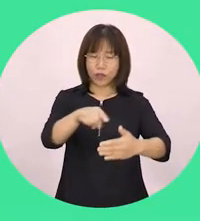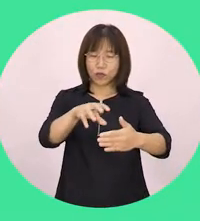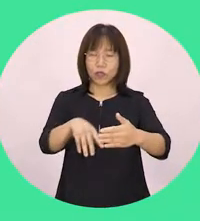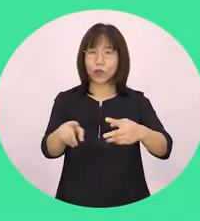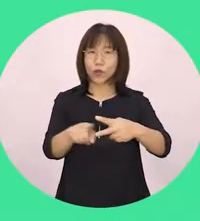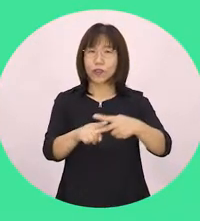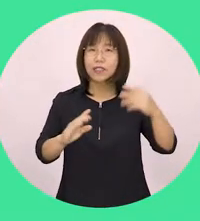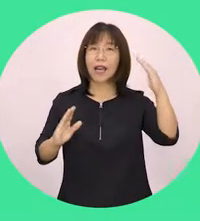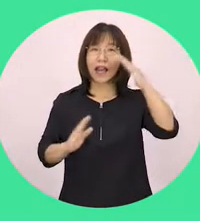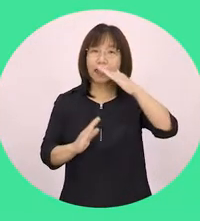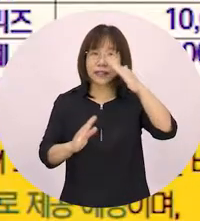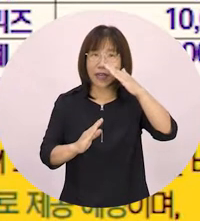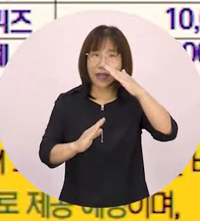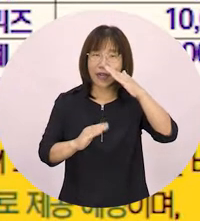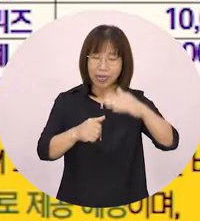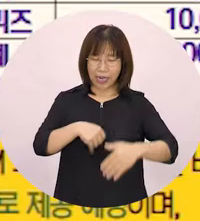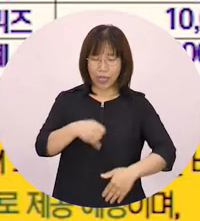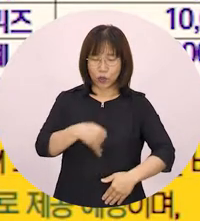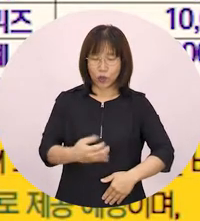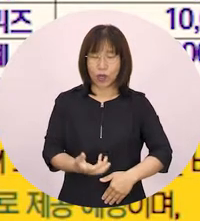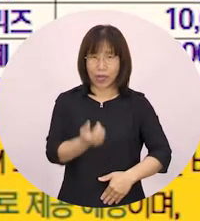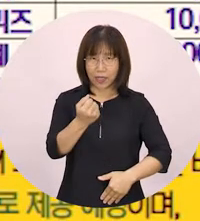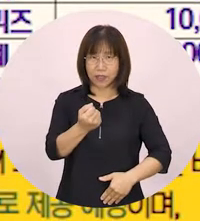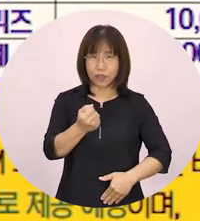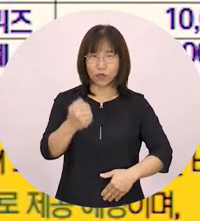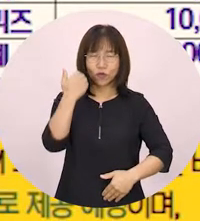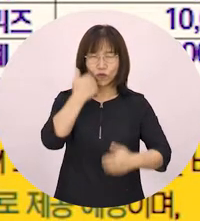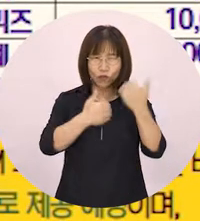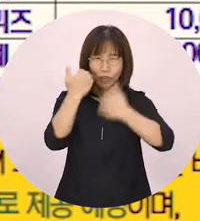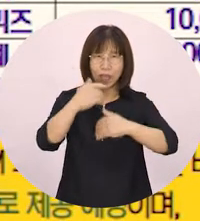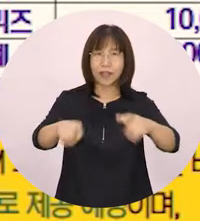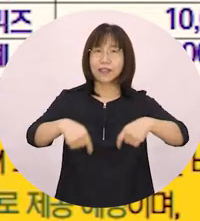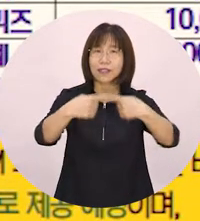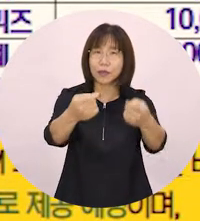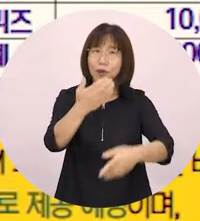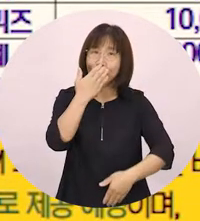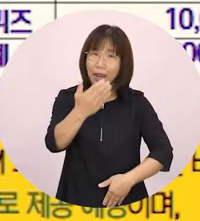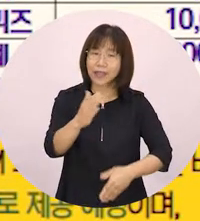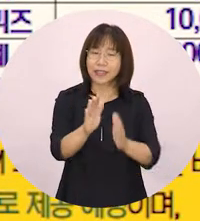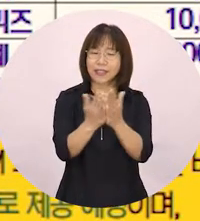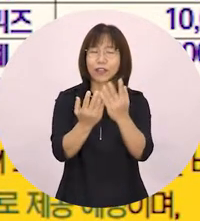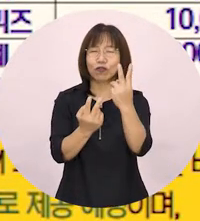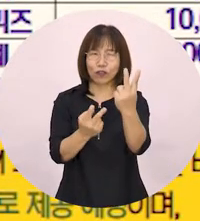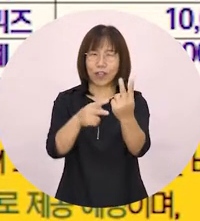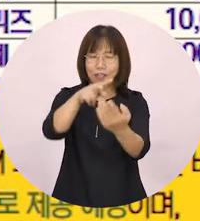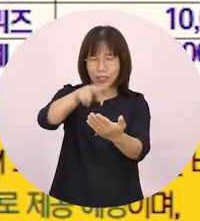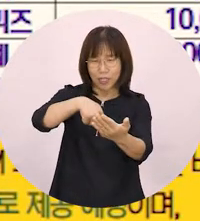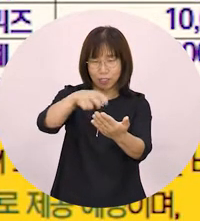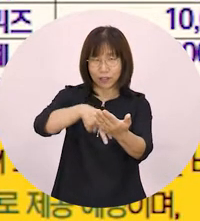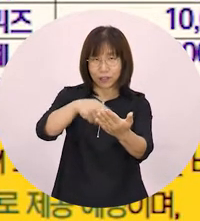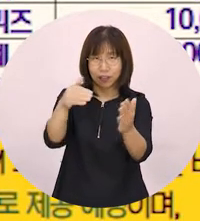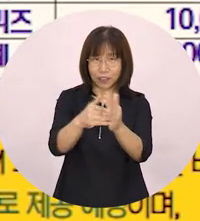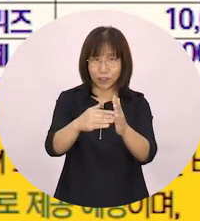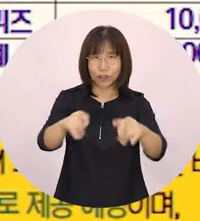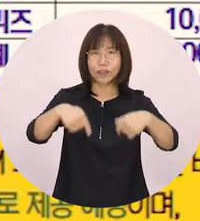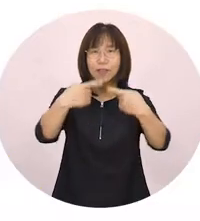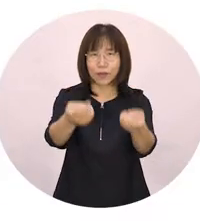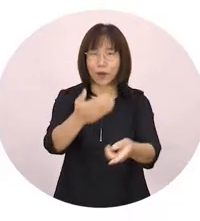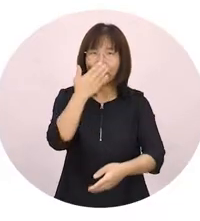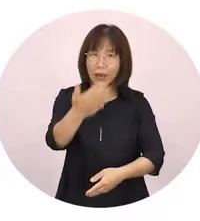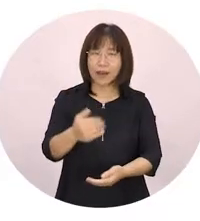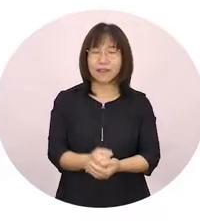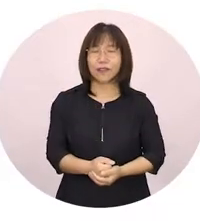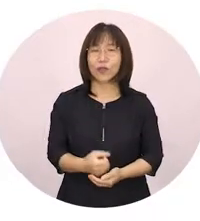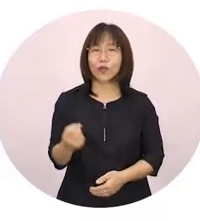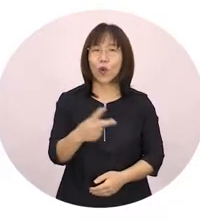자녀를 둔 가족이면 누구나 신청 가능하며 미래가 온다 바이러스와 쓰레기의 행복한 여행 도서를 읽고